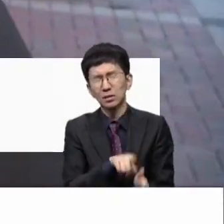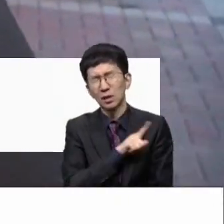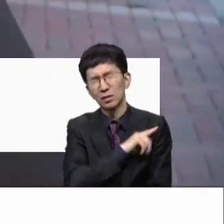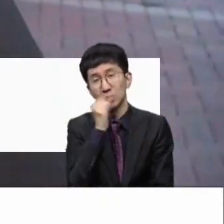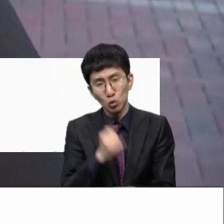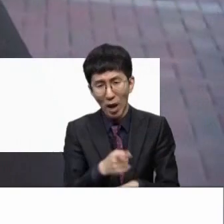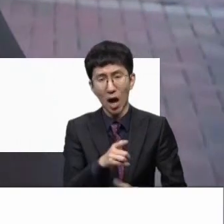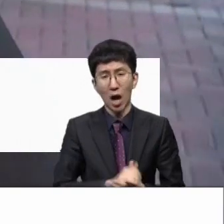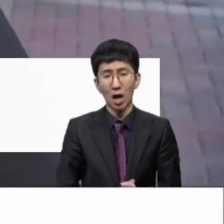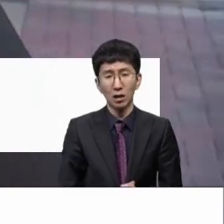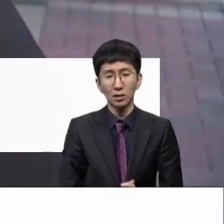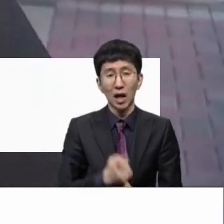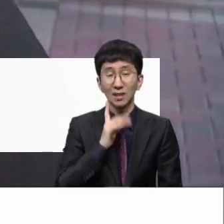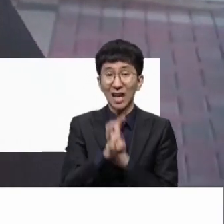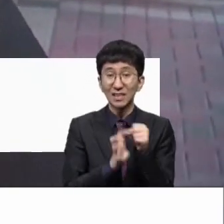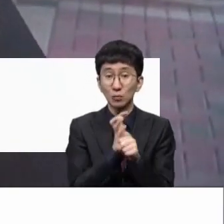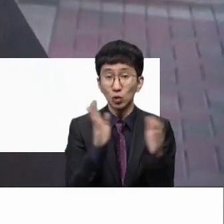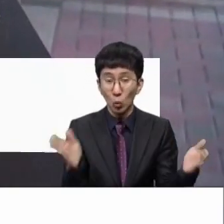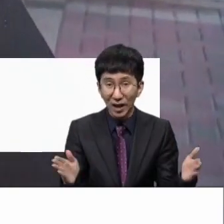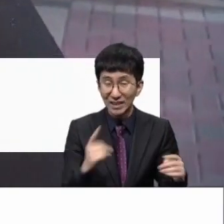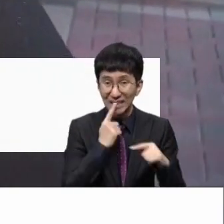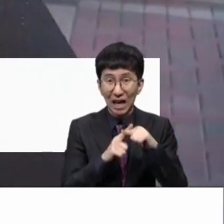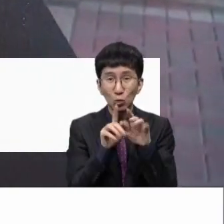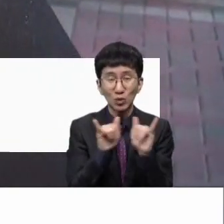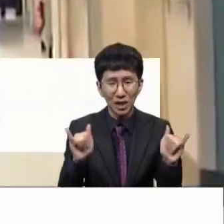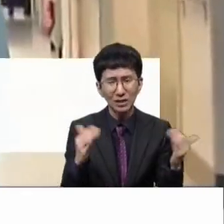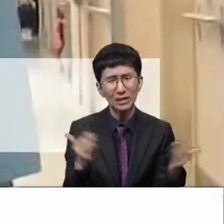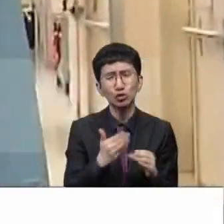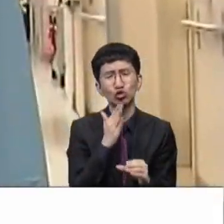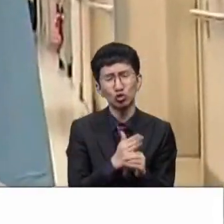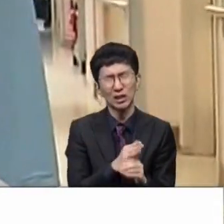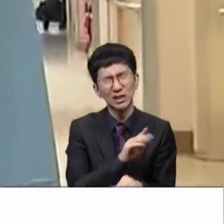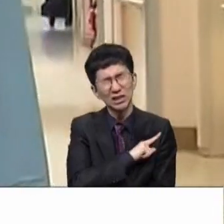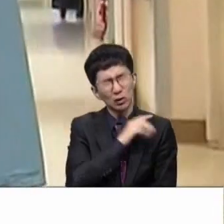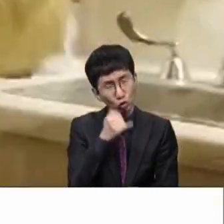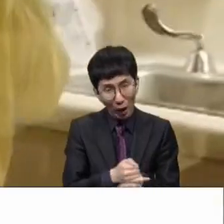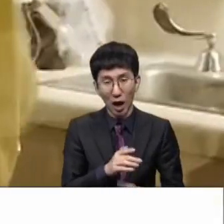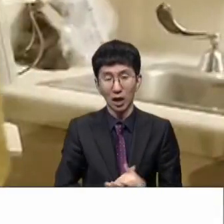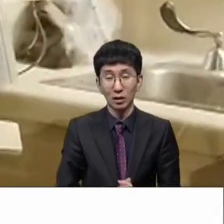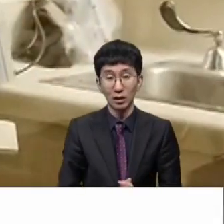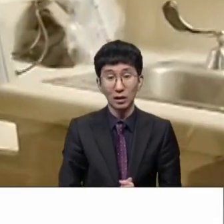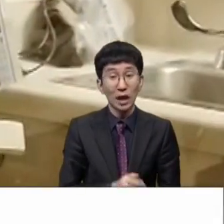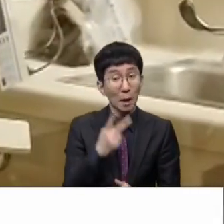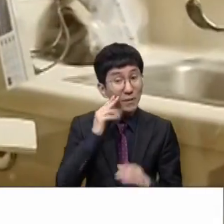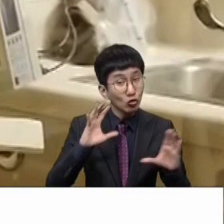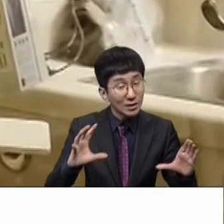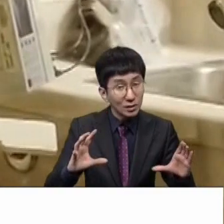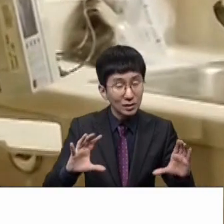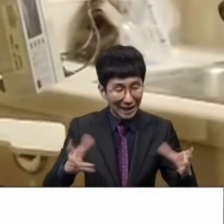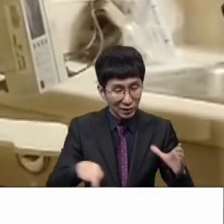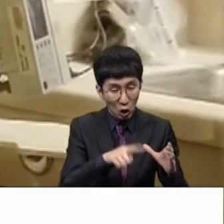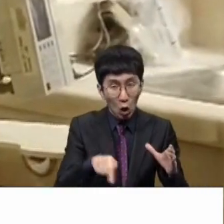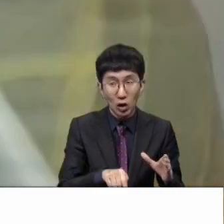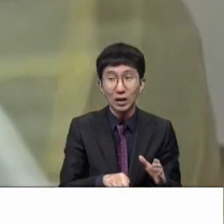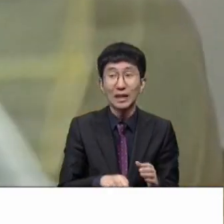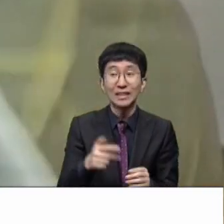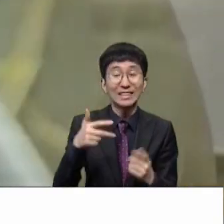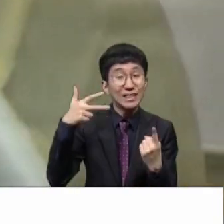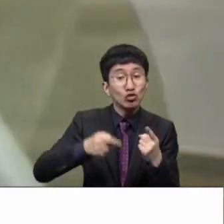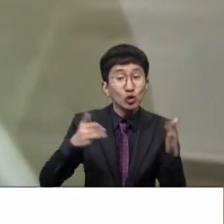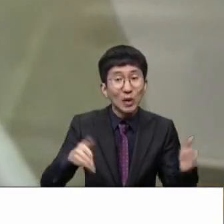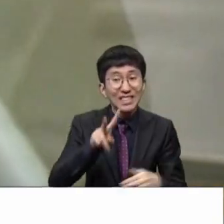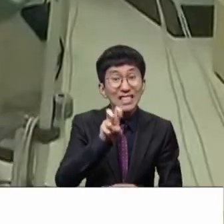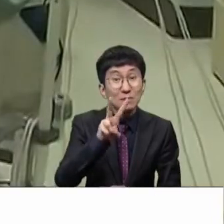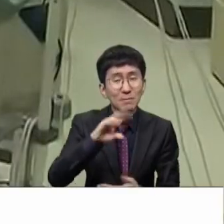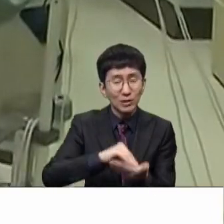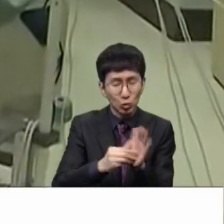years. And it's the worst I've ever seen. 미국에선 지난 한 주 매일 22만 명 가까운 코로나